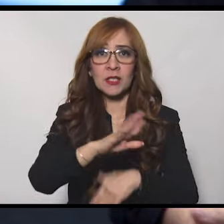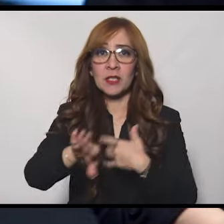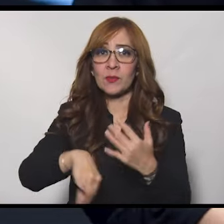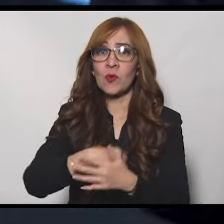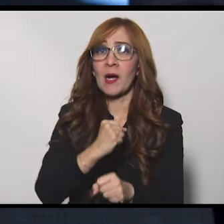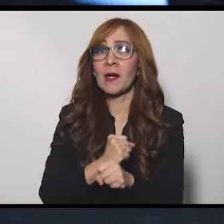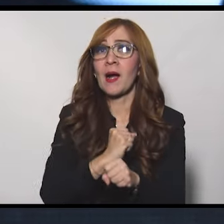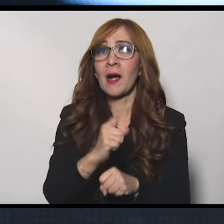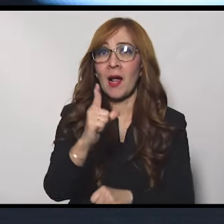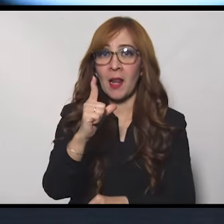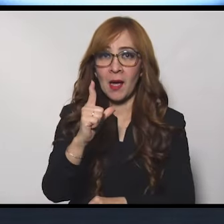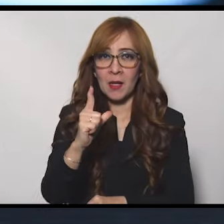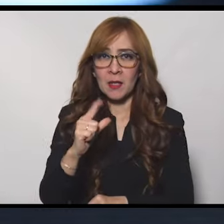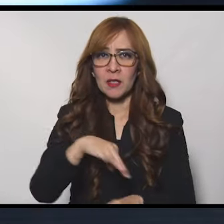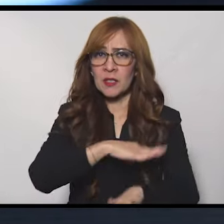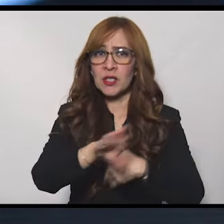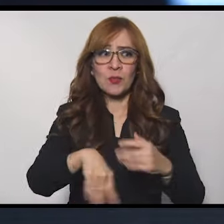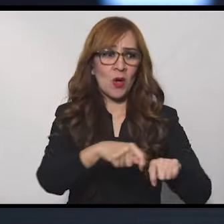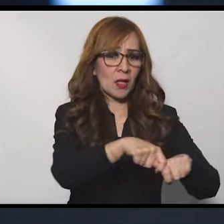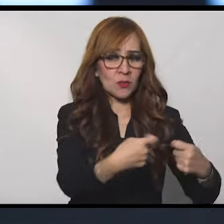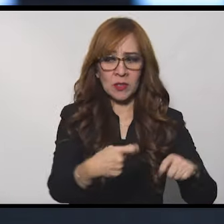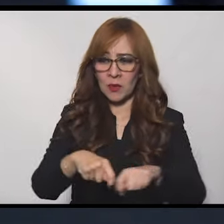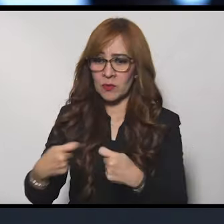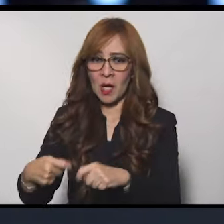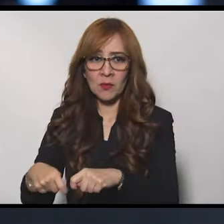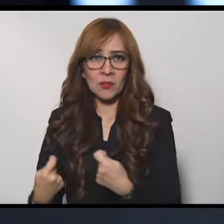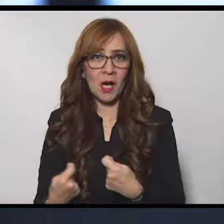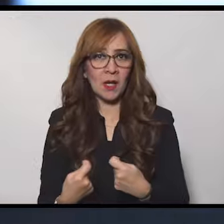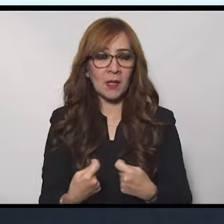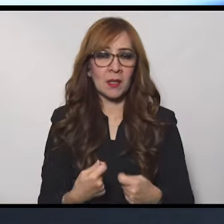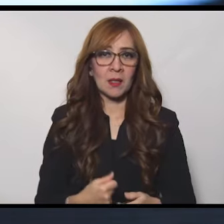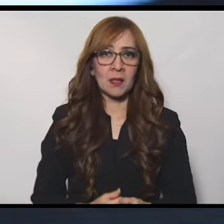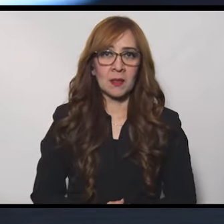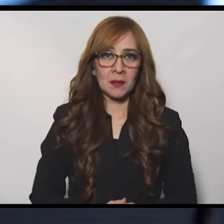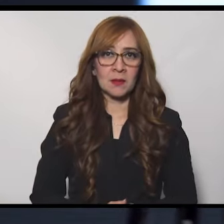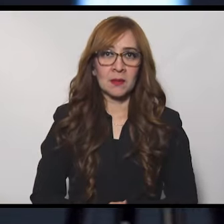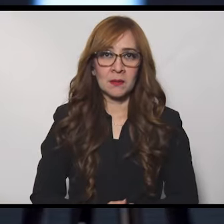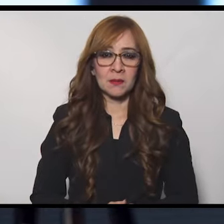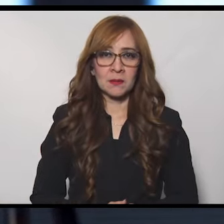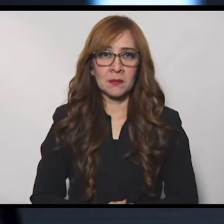kegagalan, setiap kerusakan, setiap kehancuran,